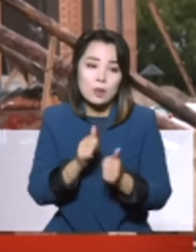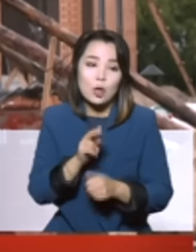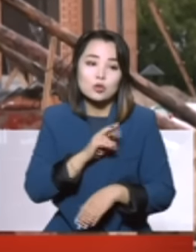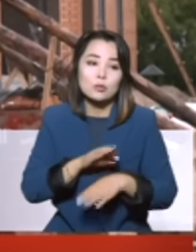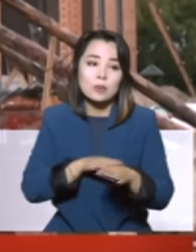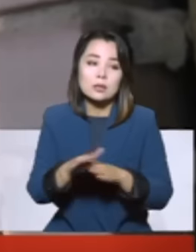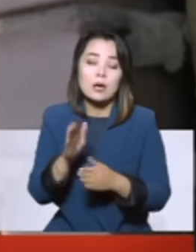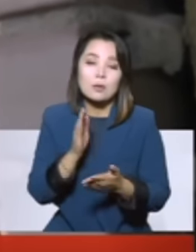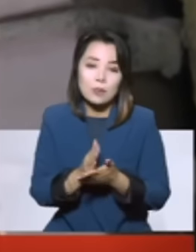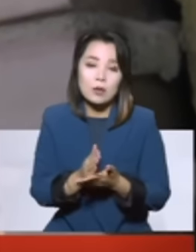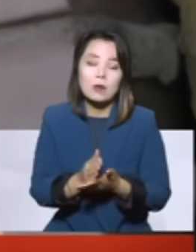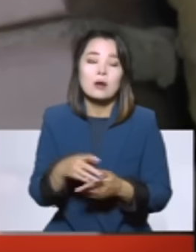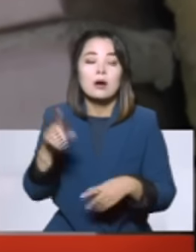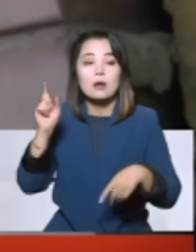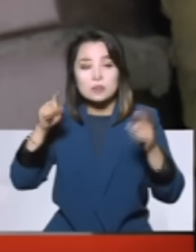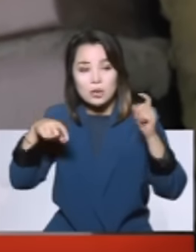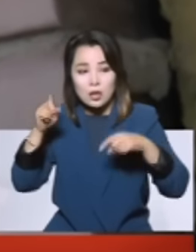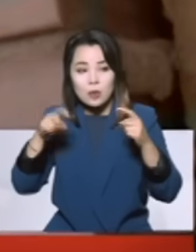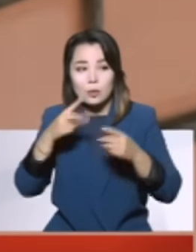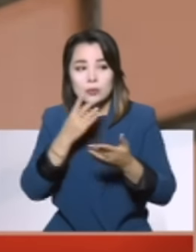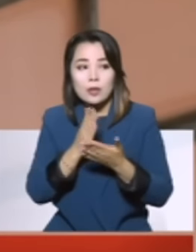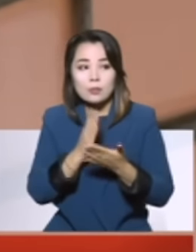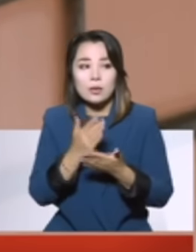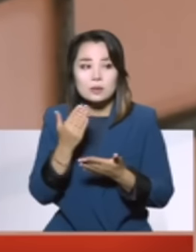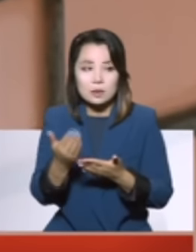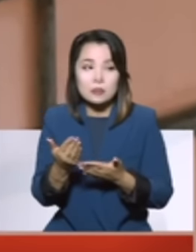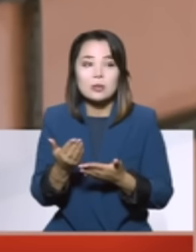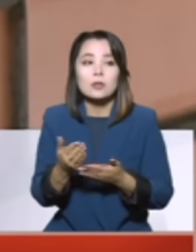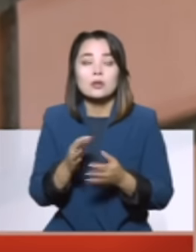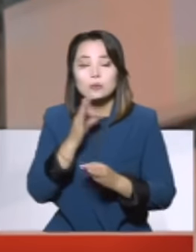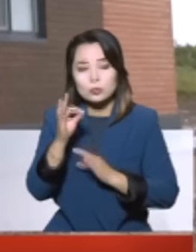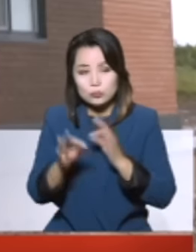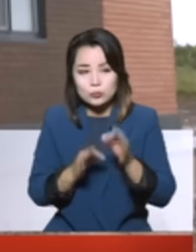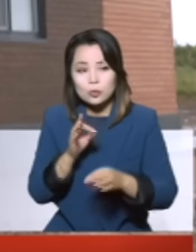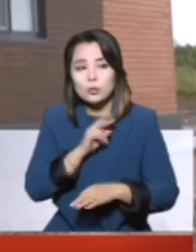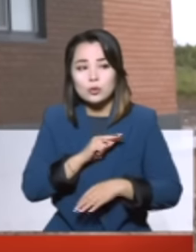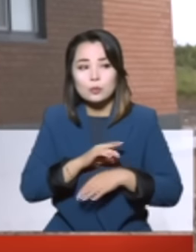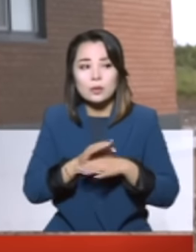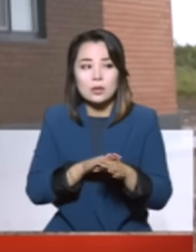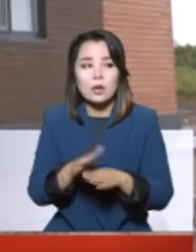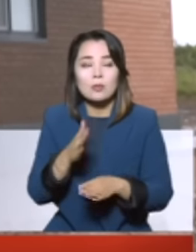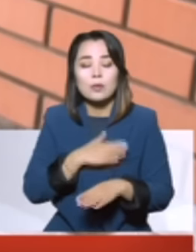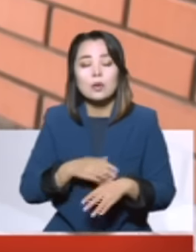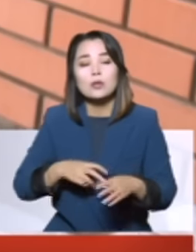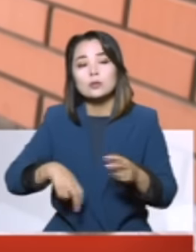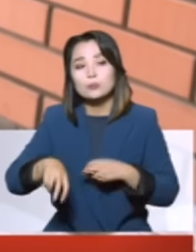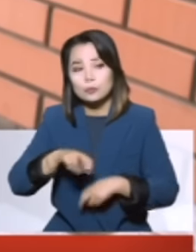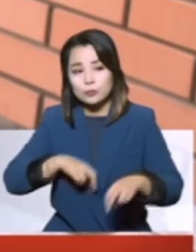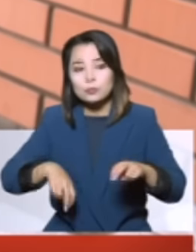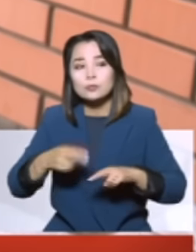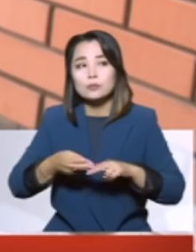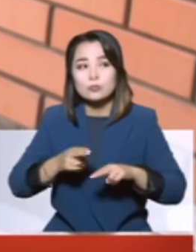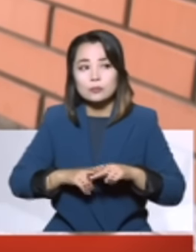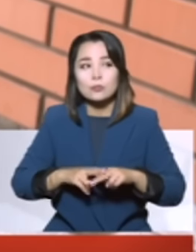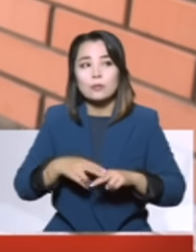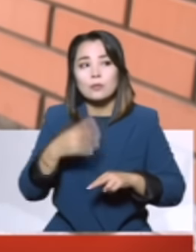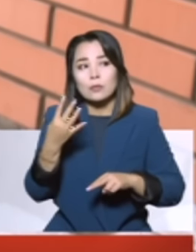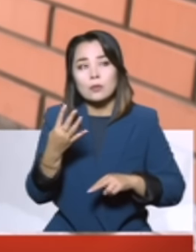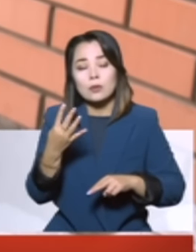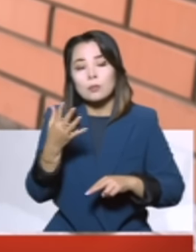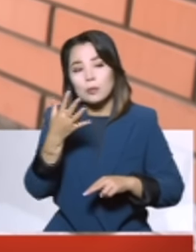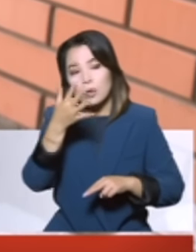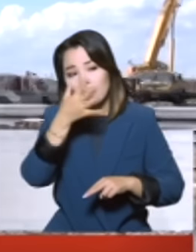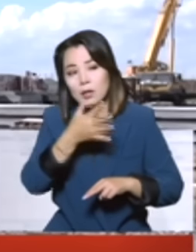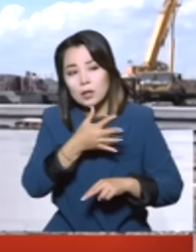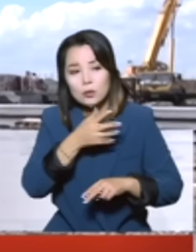отырмыз. Ақ жауын жауып тұр, күні түні жауып отыр. Осында жүргенімізге 4-5 ай